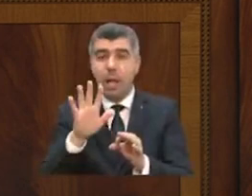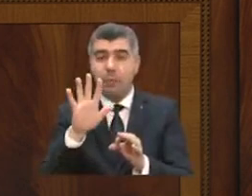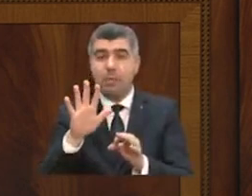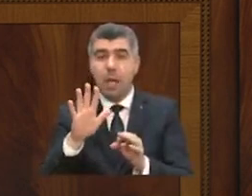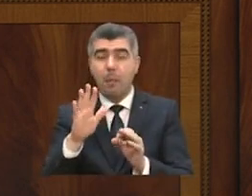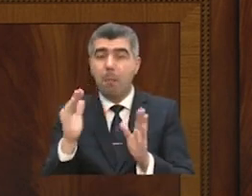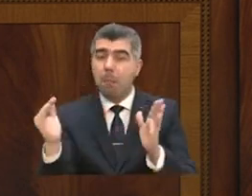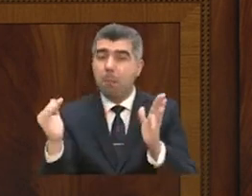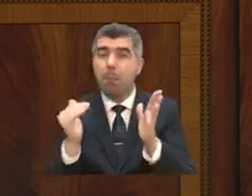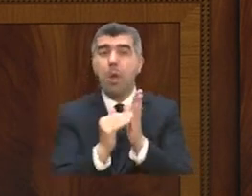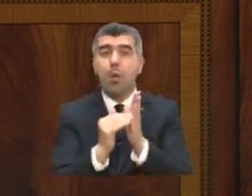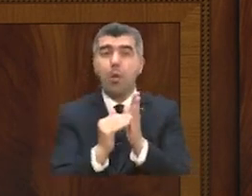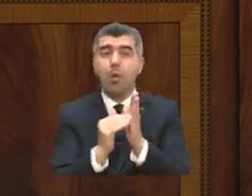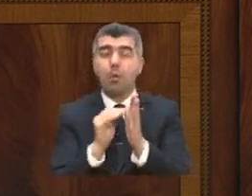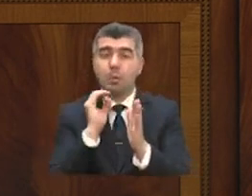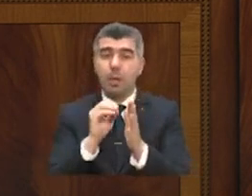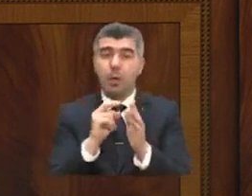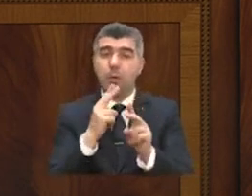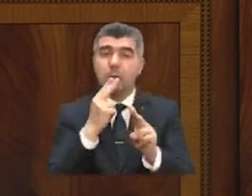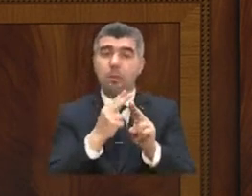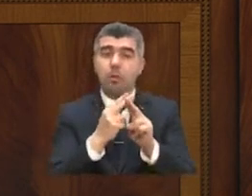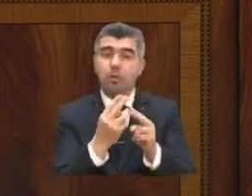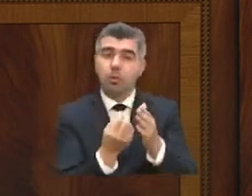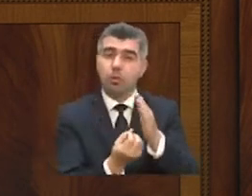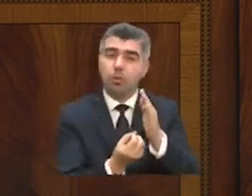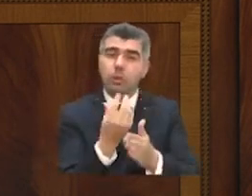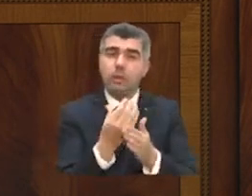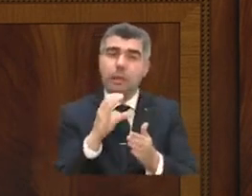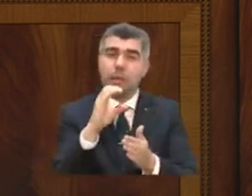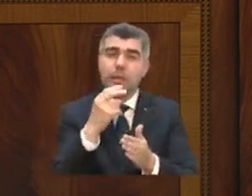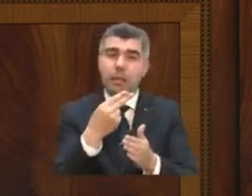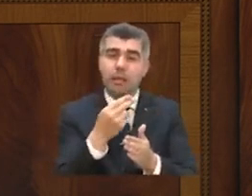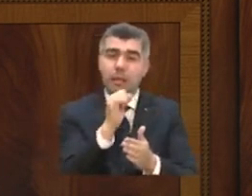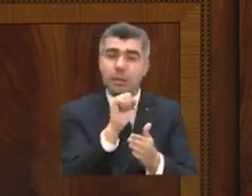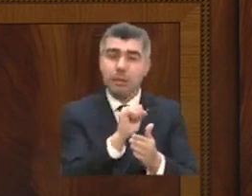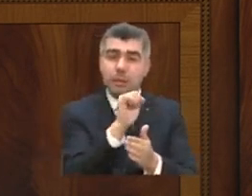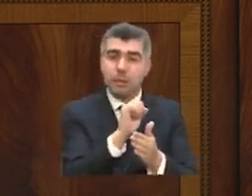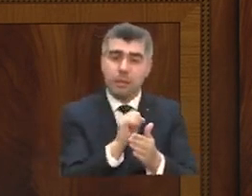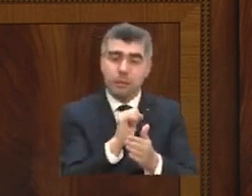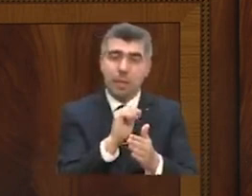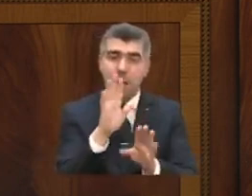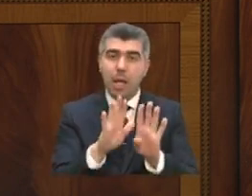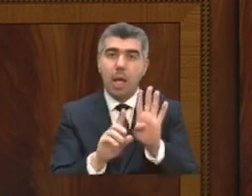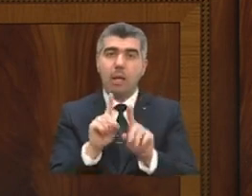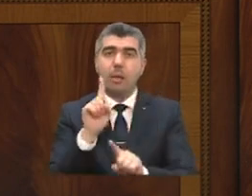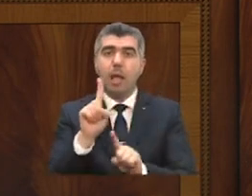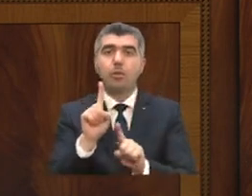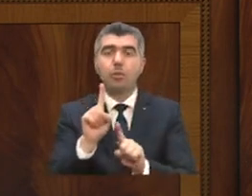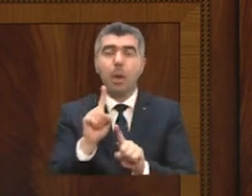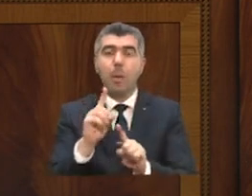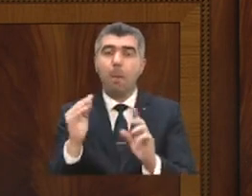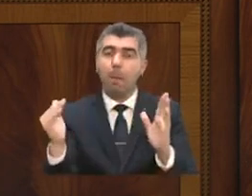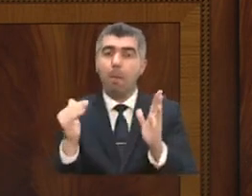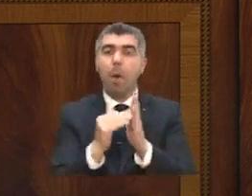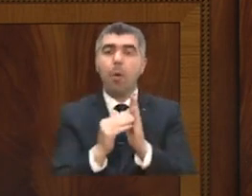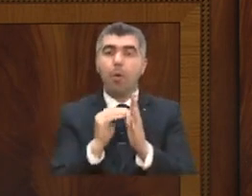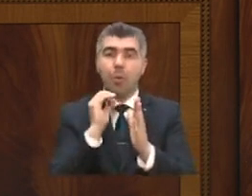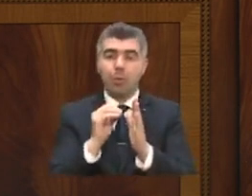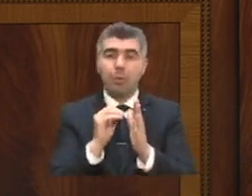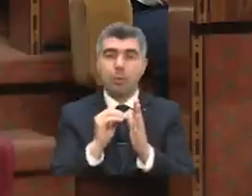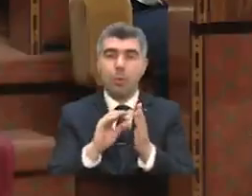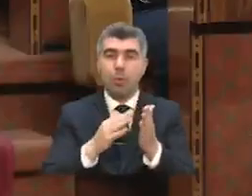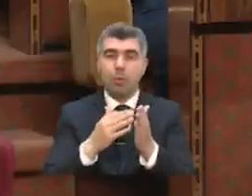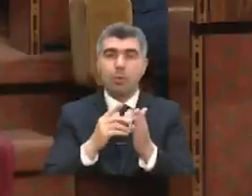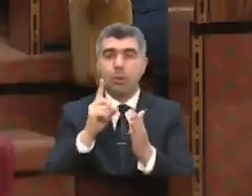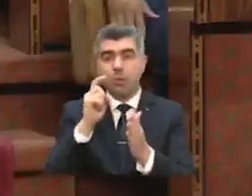3.5 مليون منخرط، وهو ما سيمكن من استفادة 11 مليون من ذوي الحقوق. وإلى غاية بداية